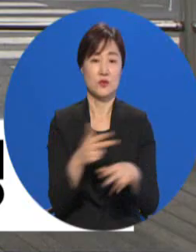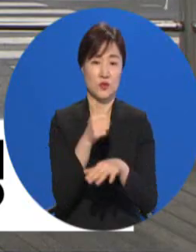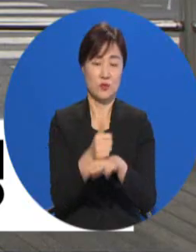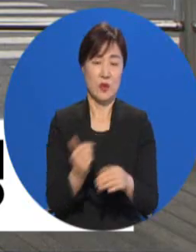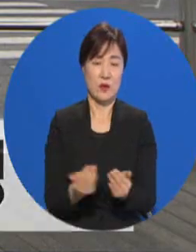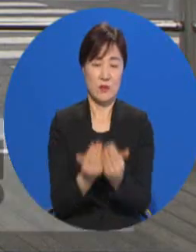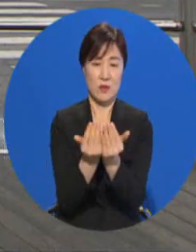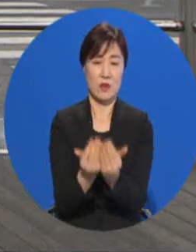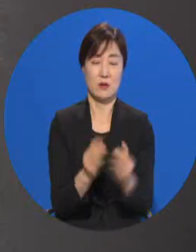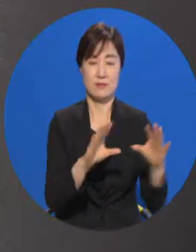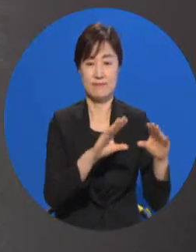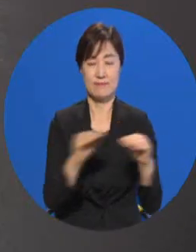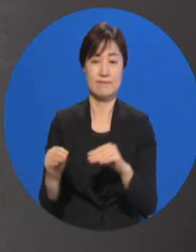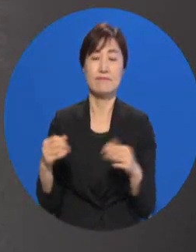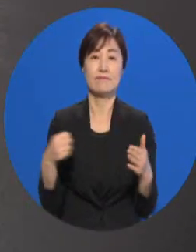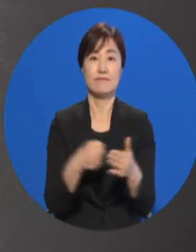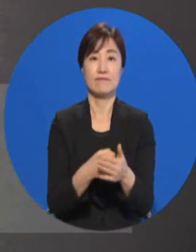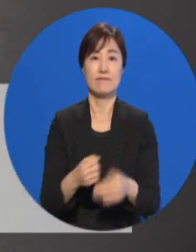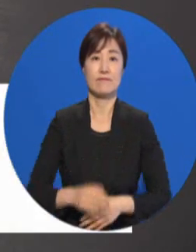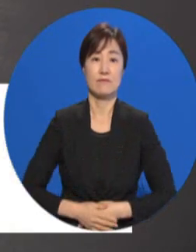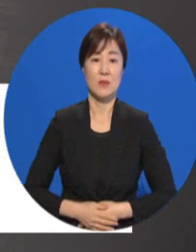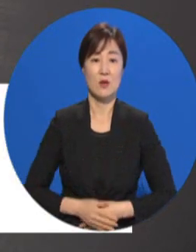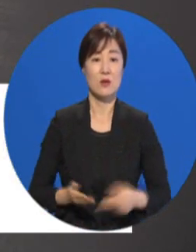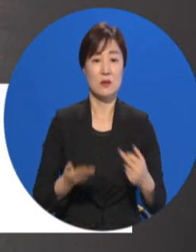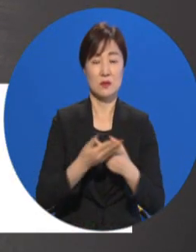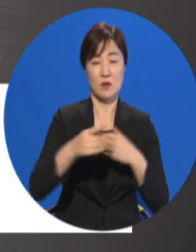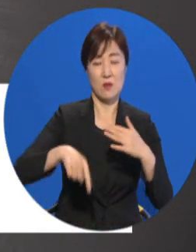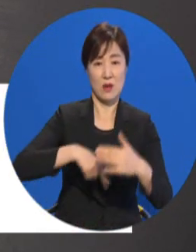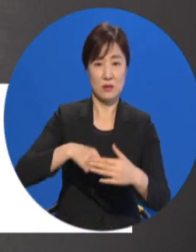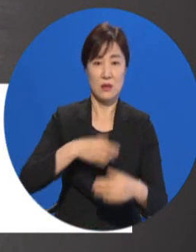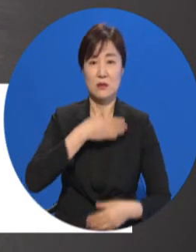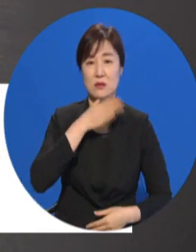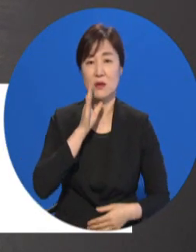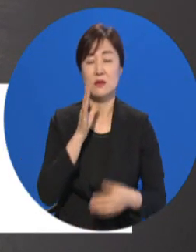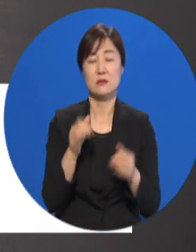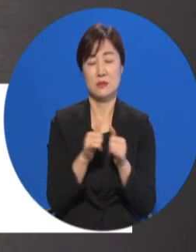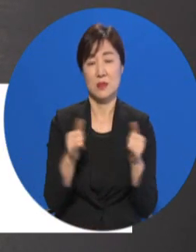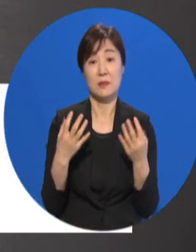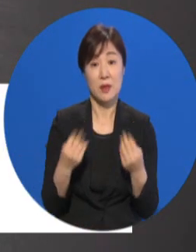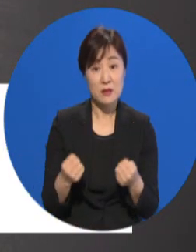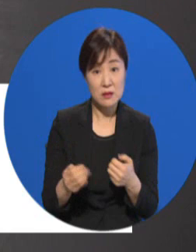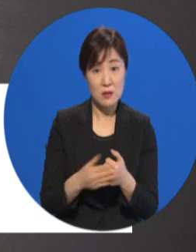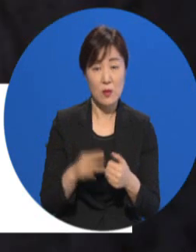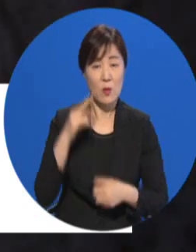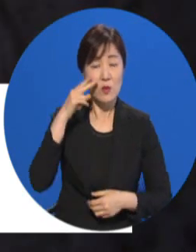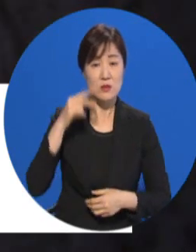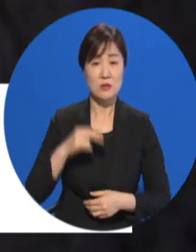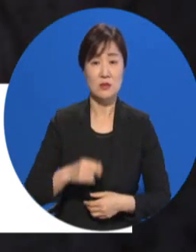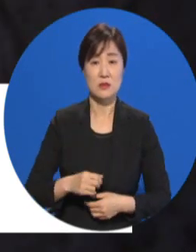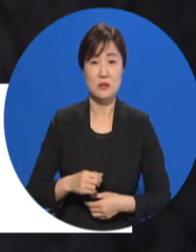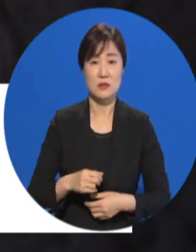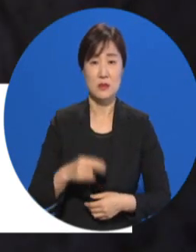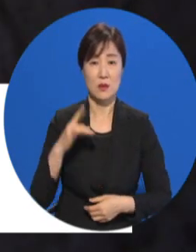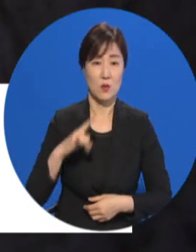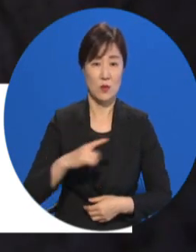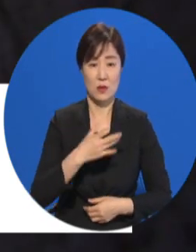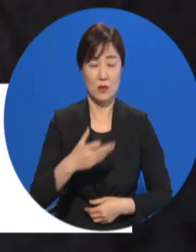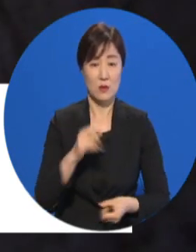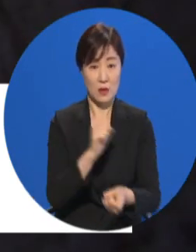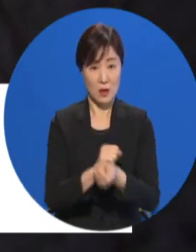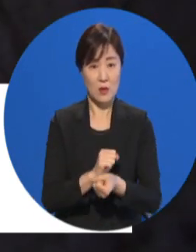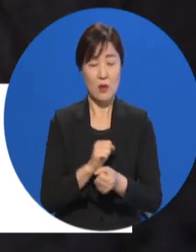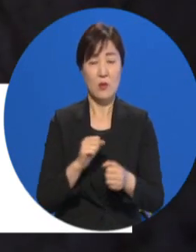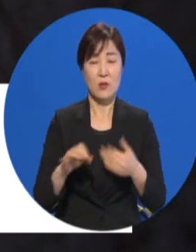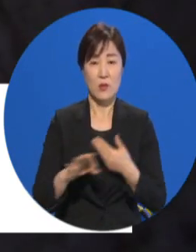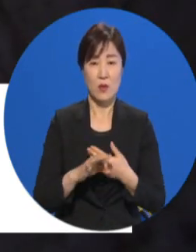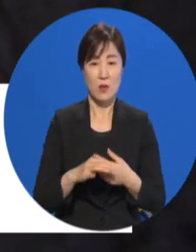중단을 결정했습니다. 우리 섬에는 나이 드신 분들이 많아요. 혹시라도 코로나가 유입되면